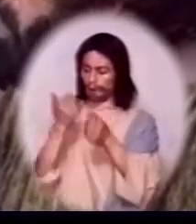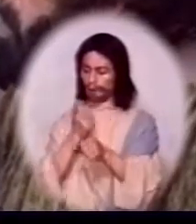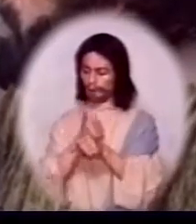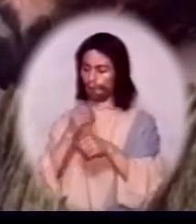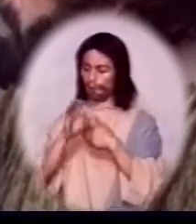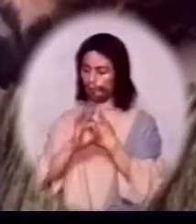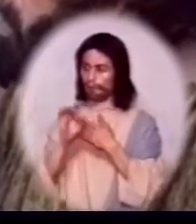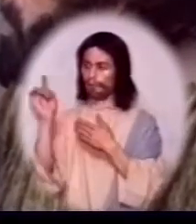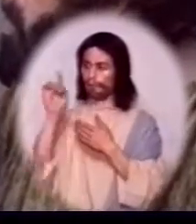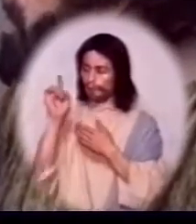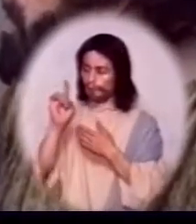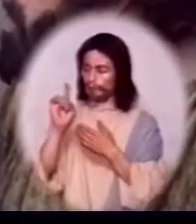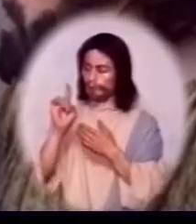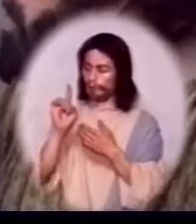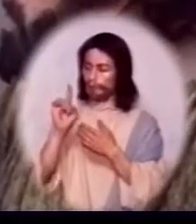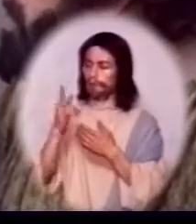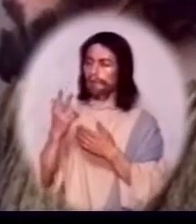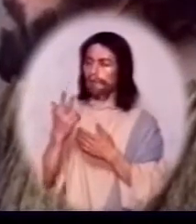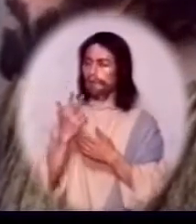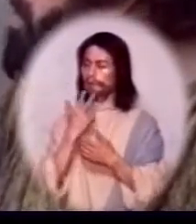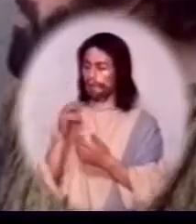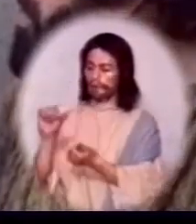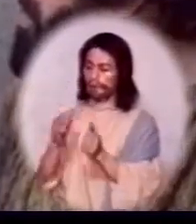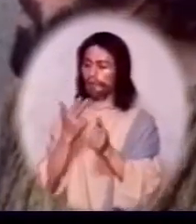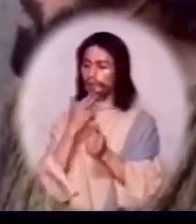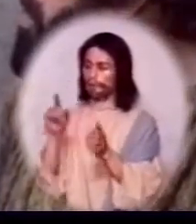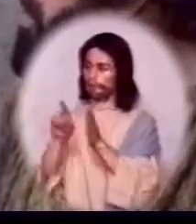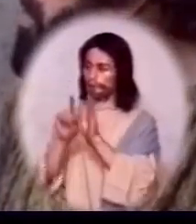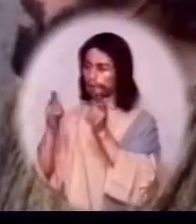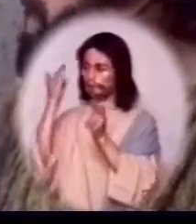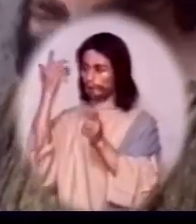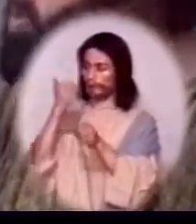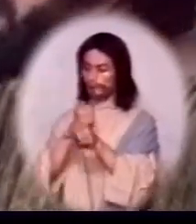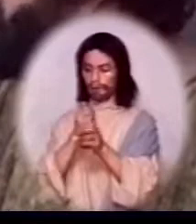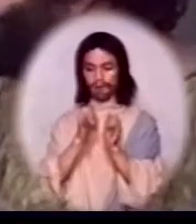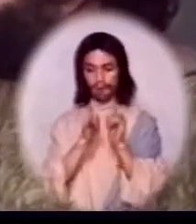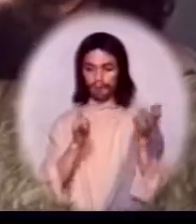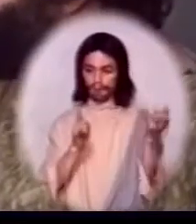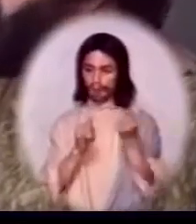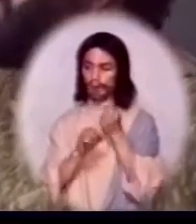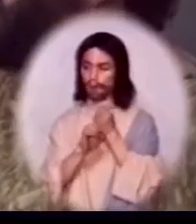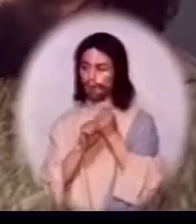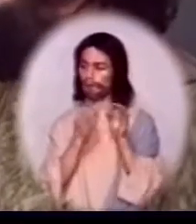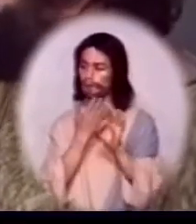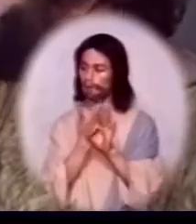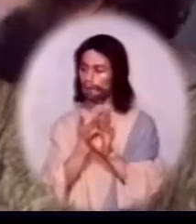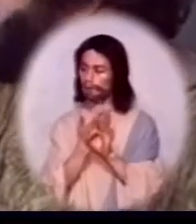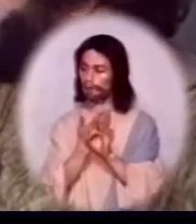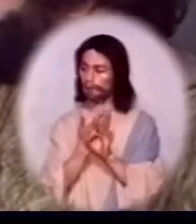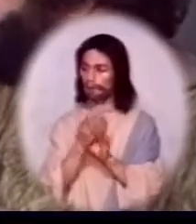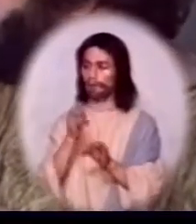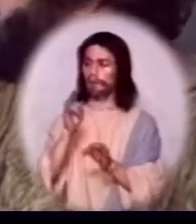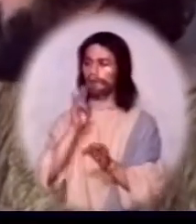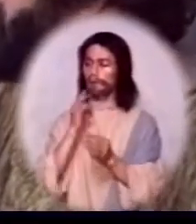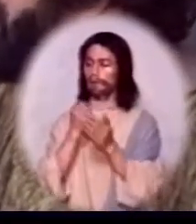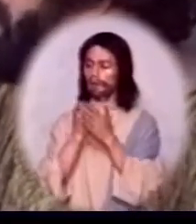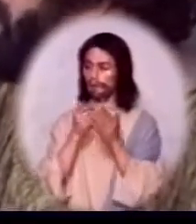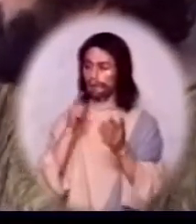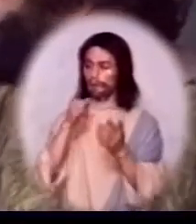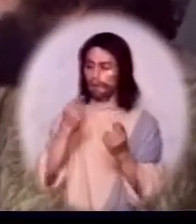하나님께로서라 하면 어찌 저를 믿지 않느냐 할 것이고 사람에게서라 하면 선자를